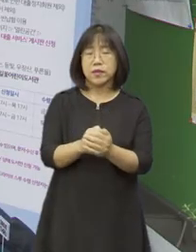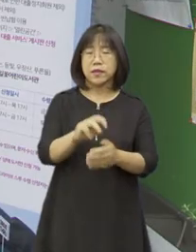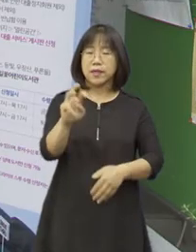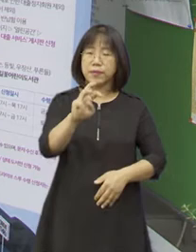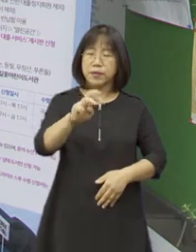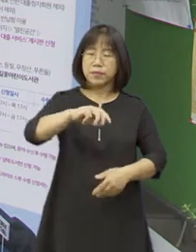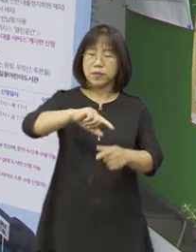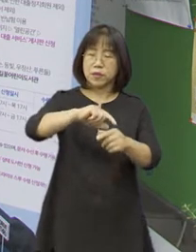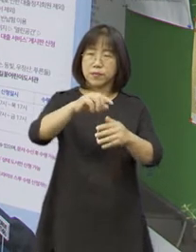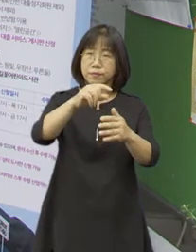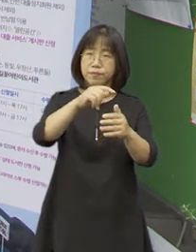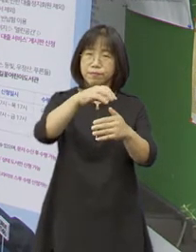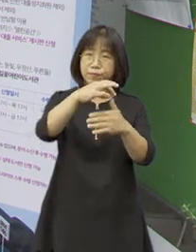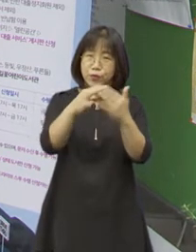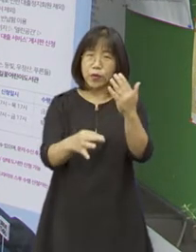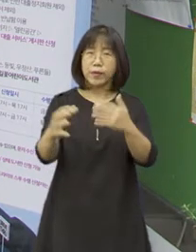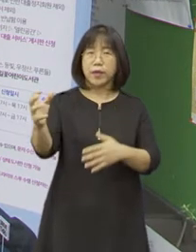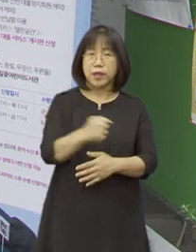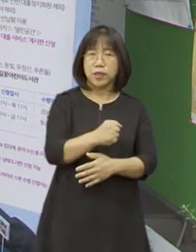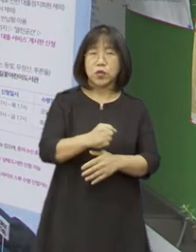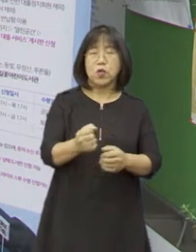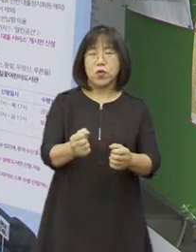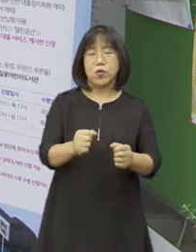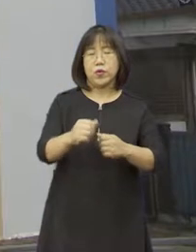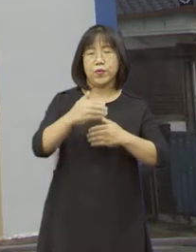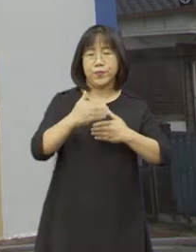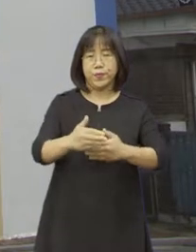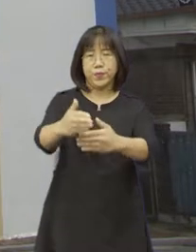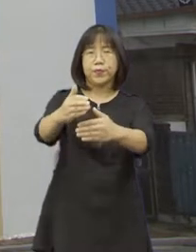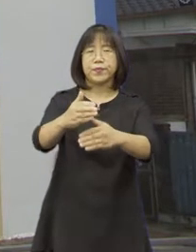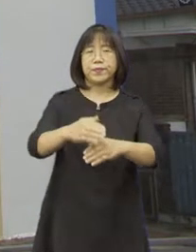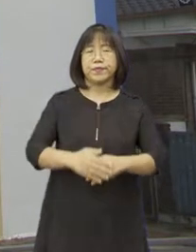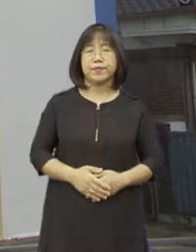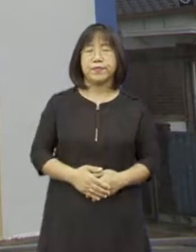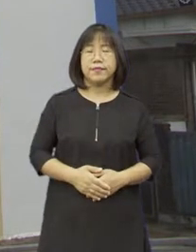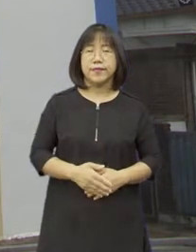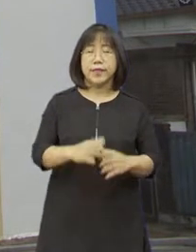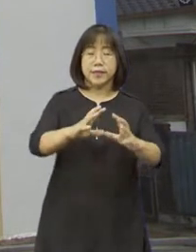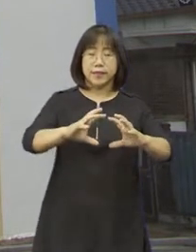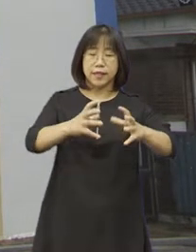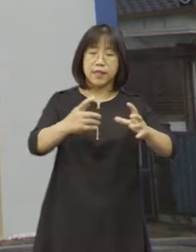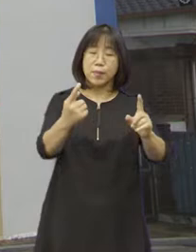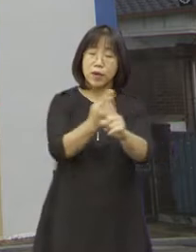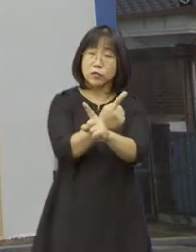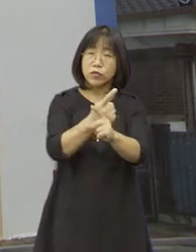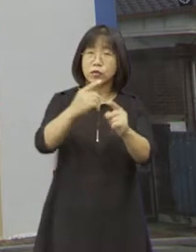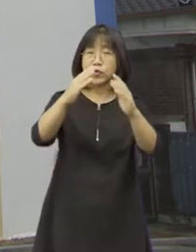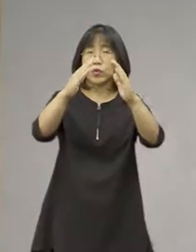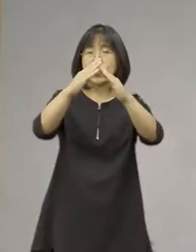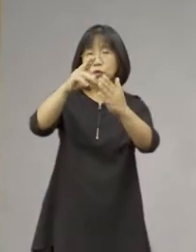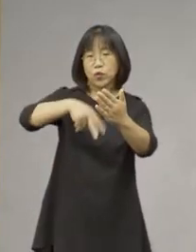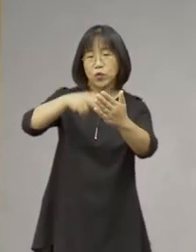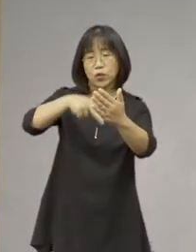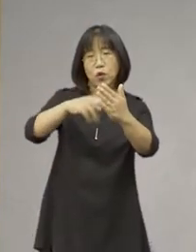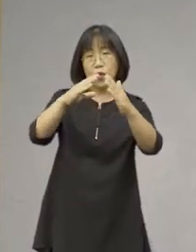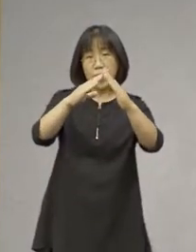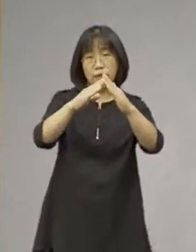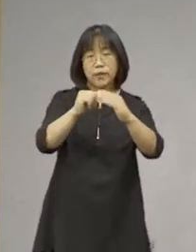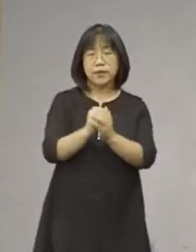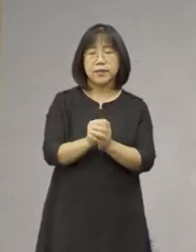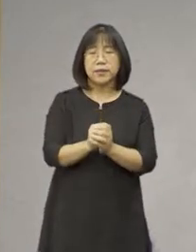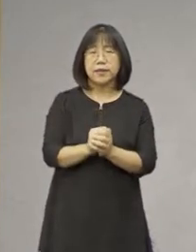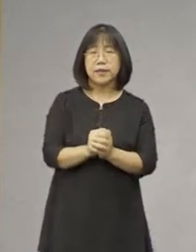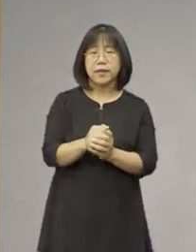총 30여 개의 다양한 프로그램으로 진행됩니다. 세상을 바꾸는 도서관 특강은 책으로만 만날 수